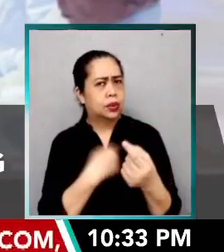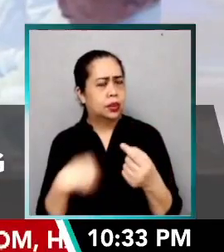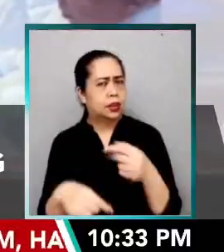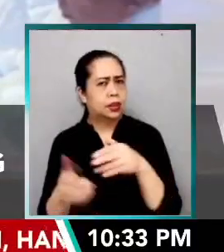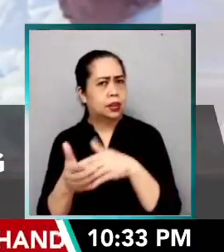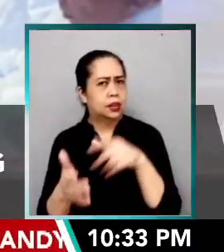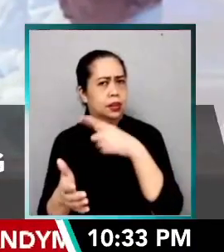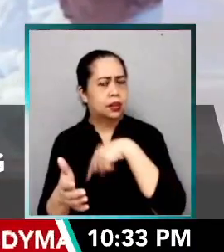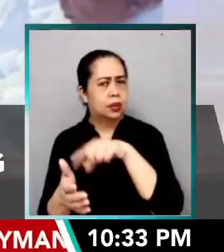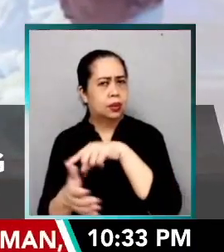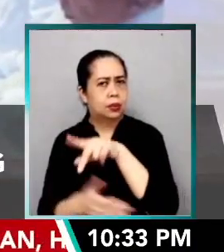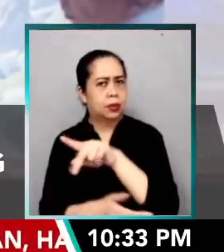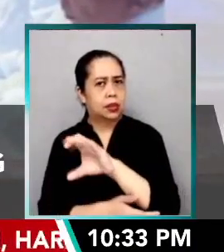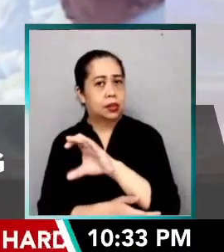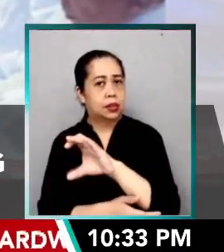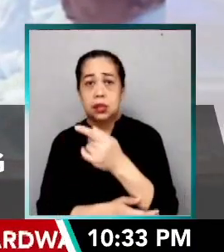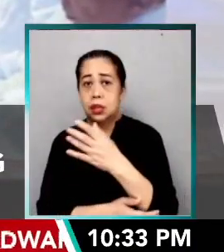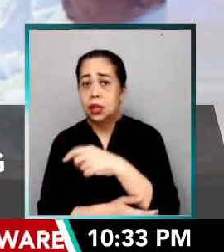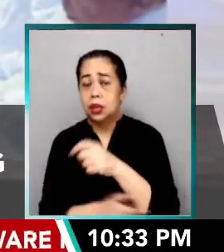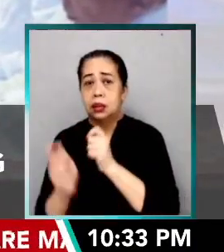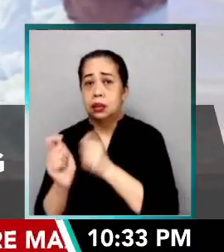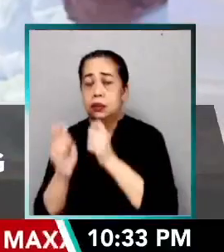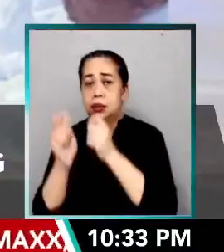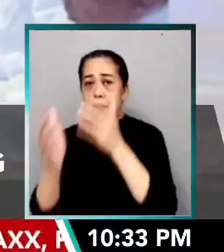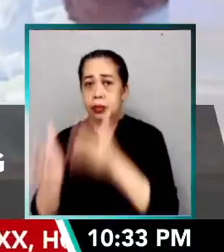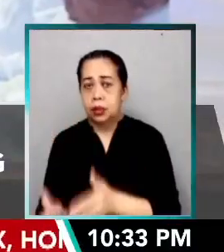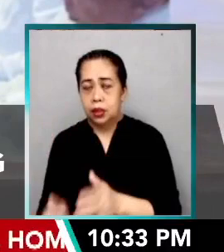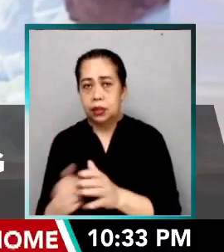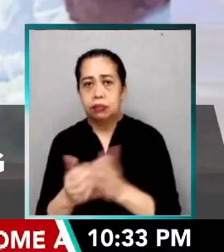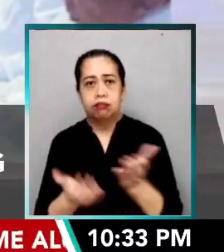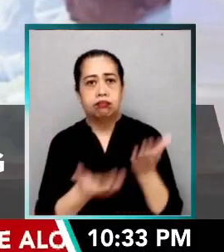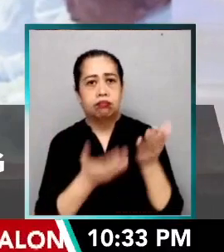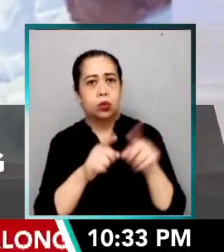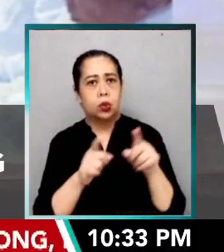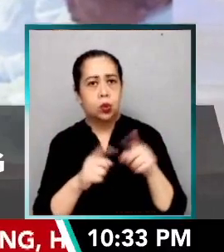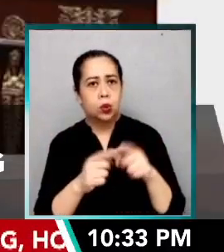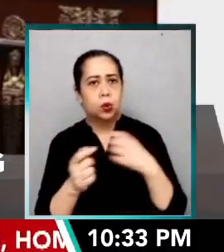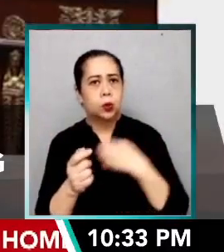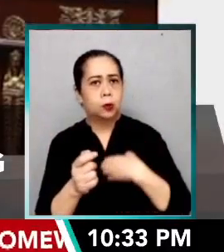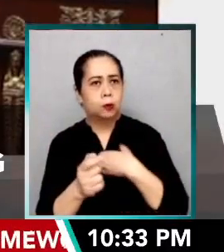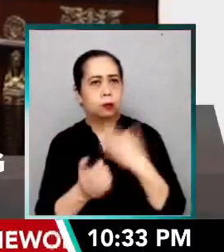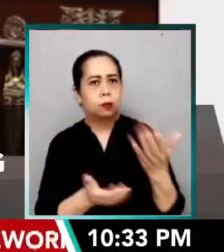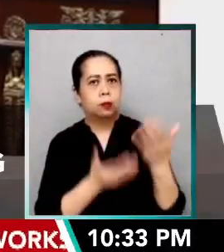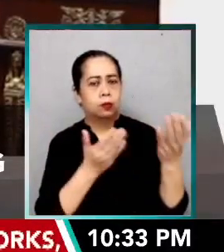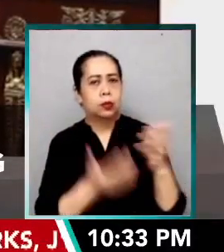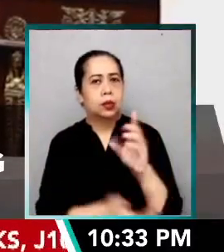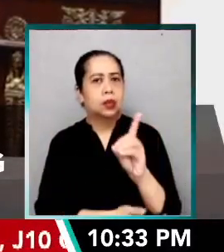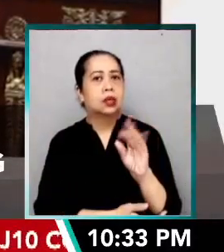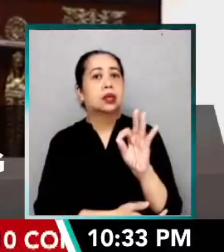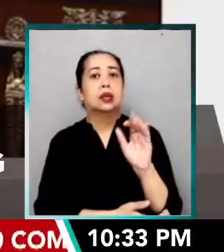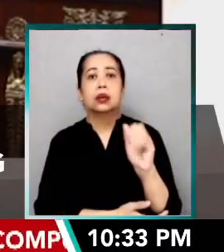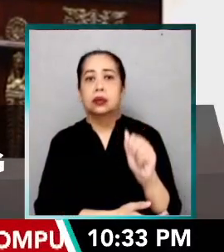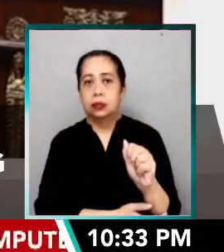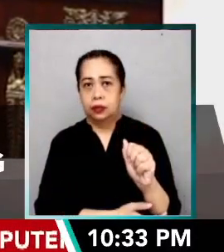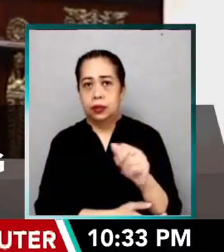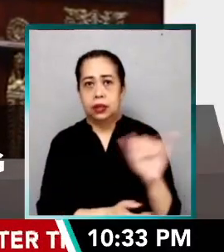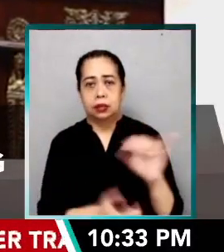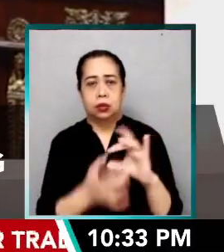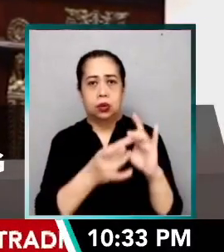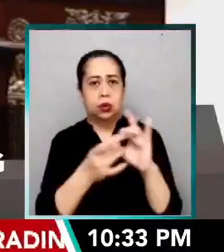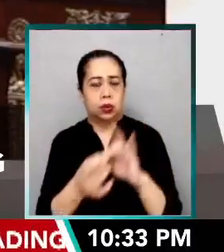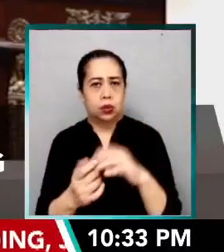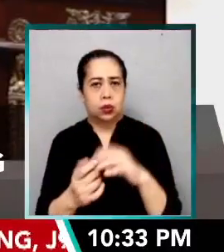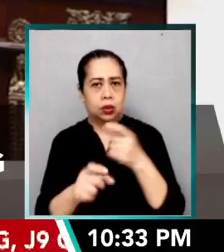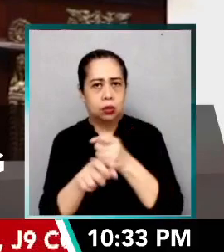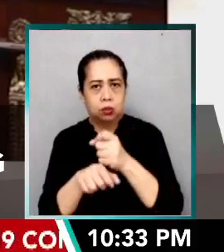Coast Guard at mga mangingisda. Naghain naman ng diplomatic protest ang Department of Foreign Affairs kaugnay sa panunutok ng